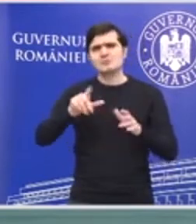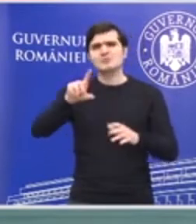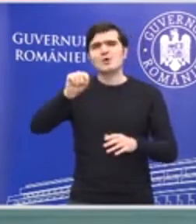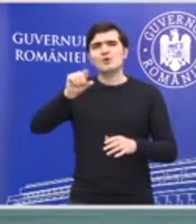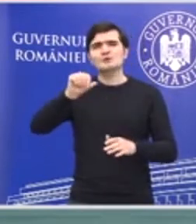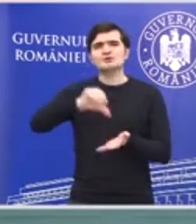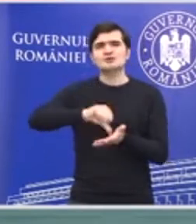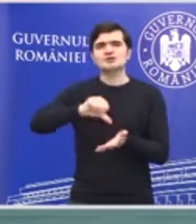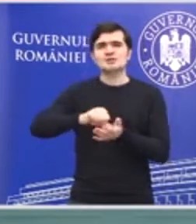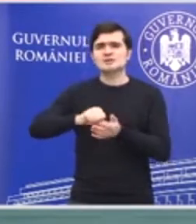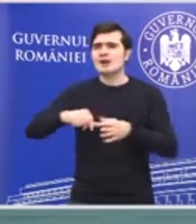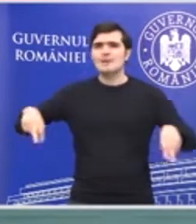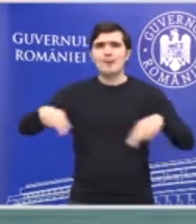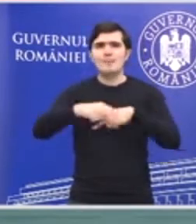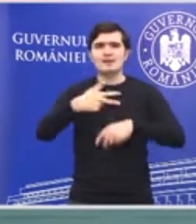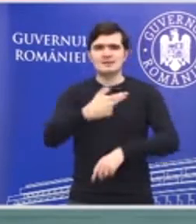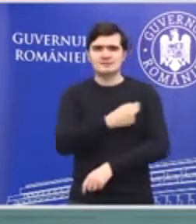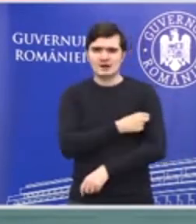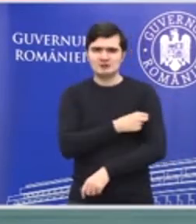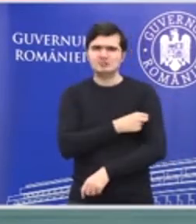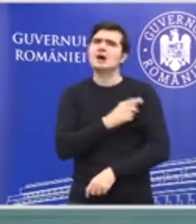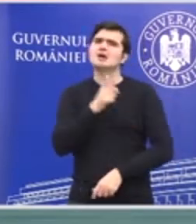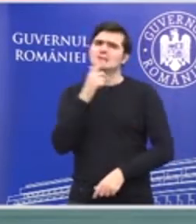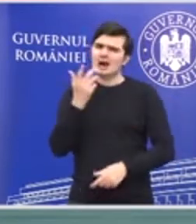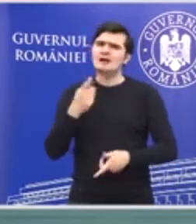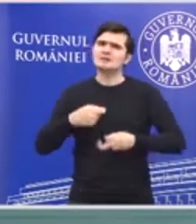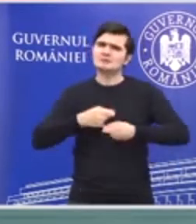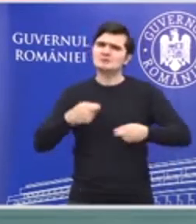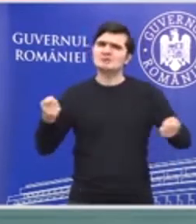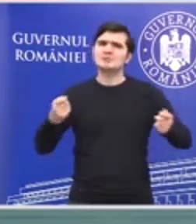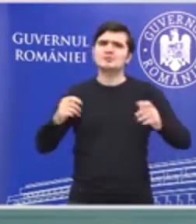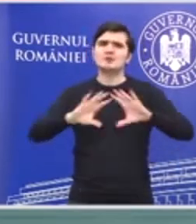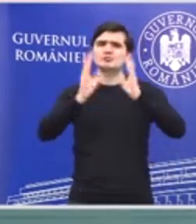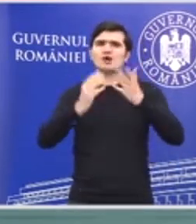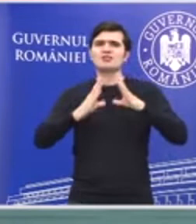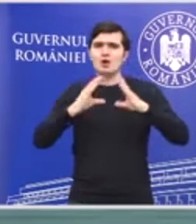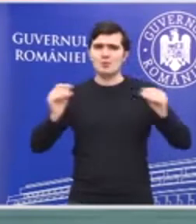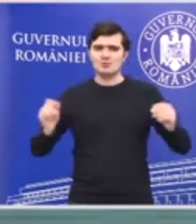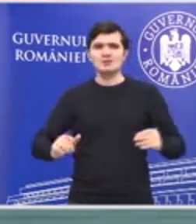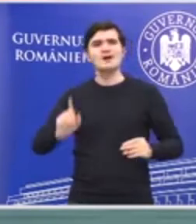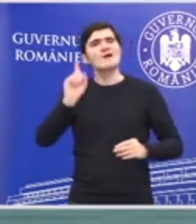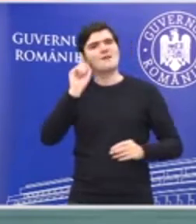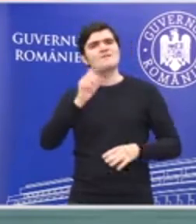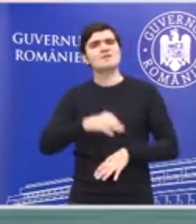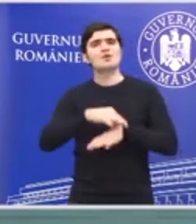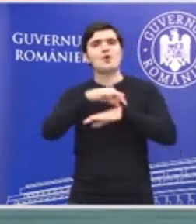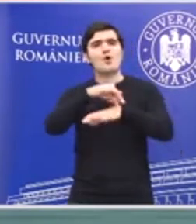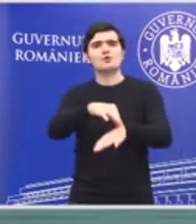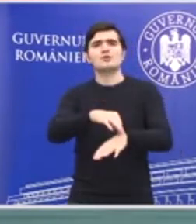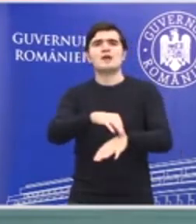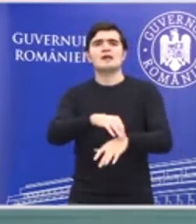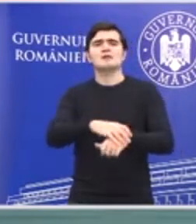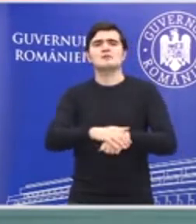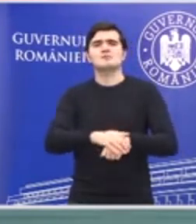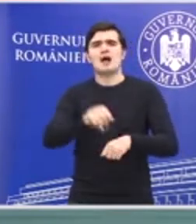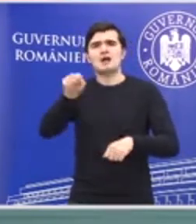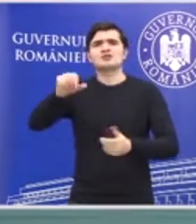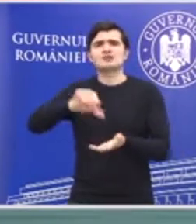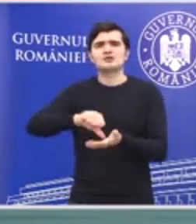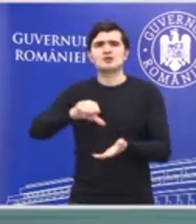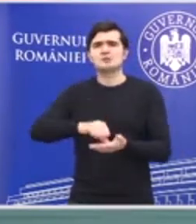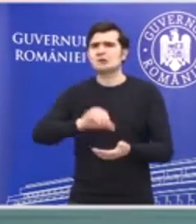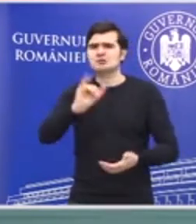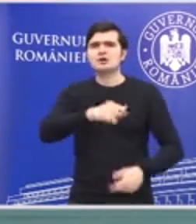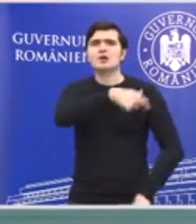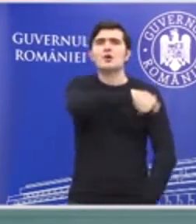de vaccinare. Ele sunt distribuite la nivel național, vor fi coordonate de către